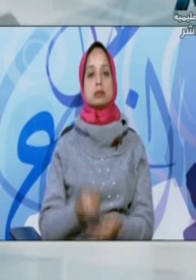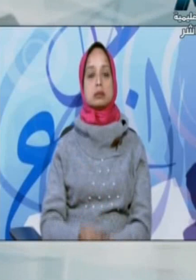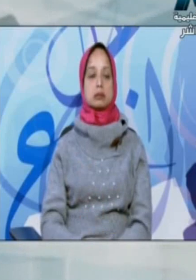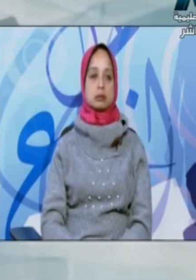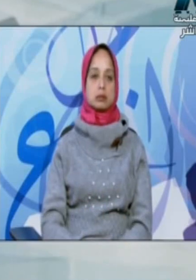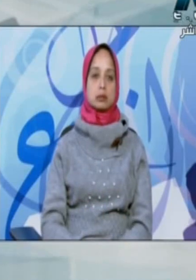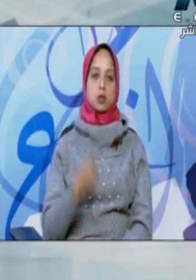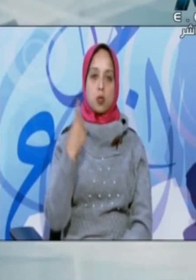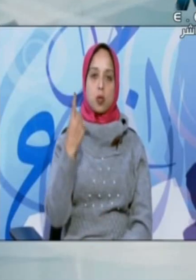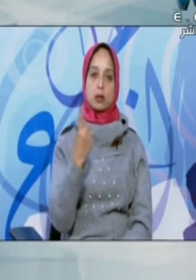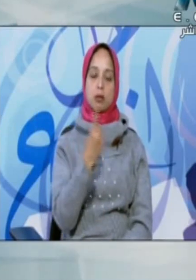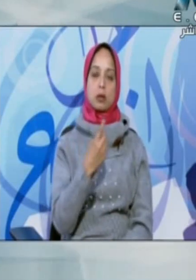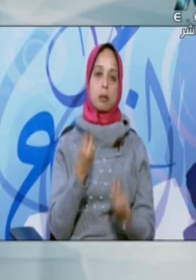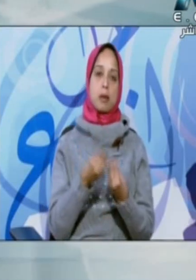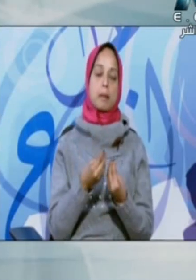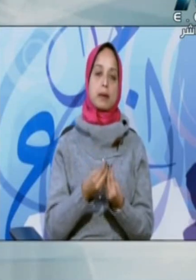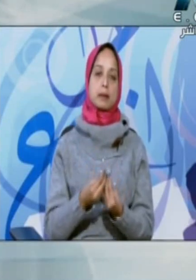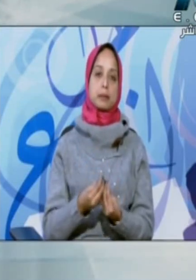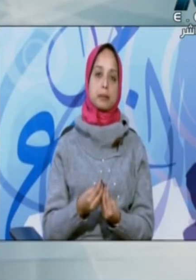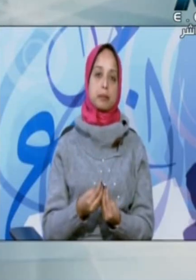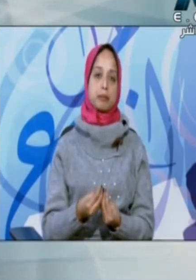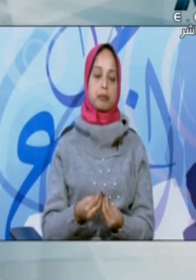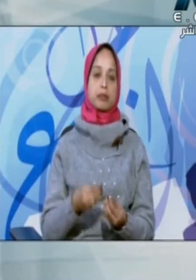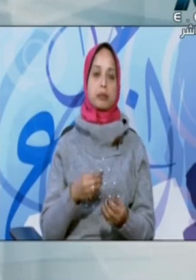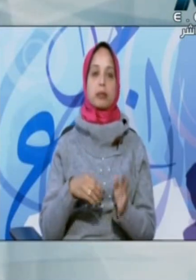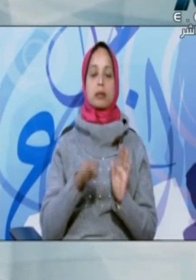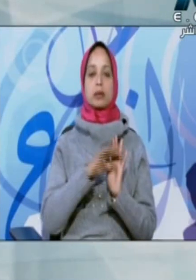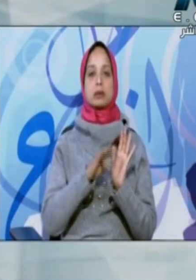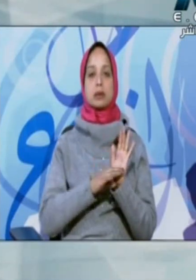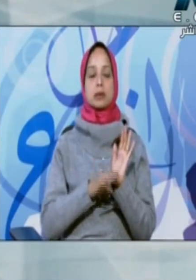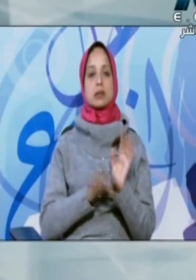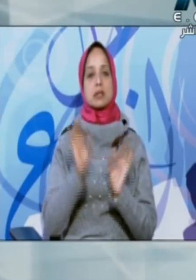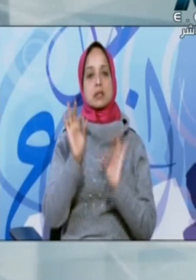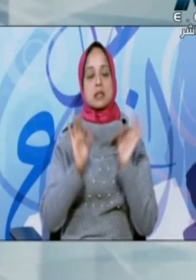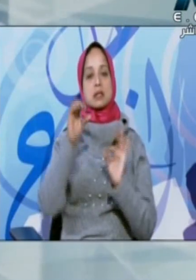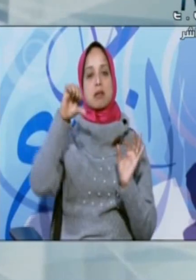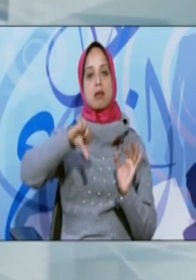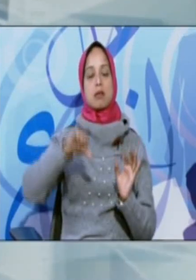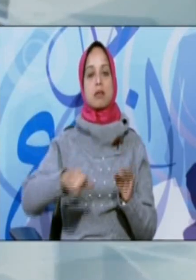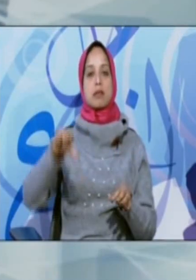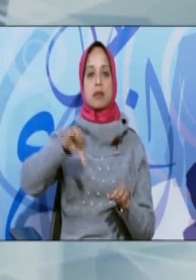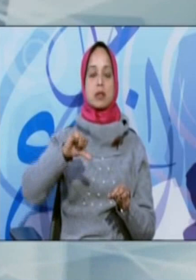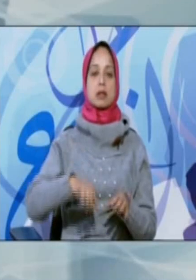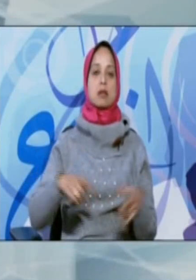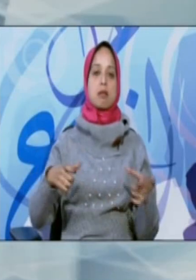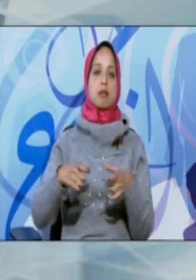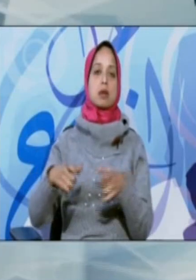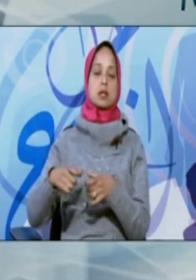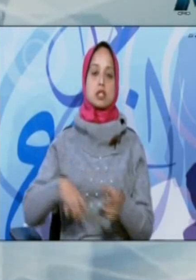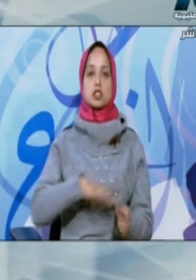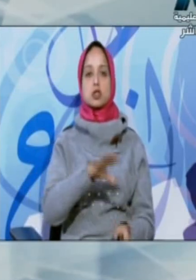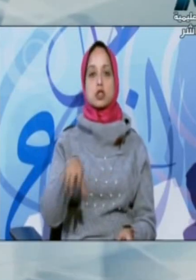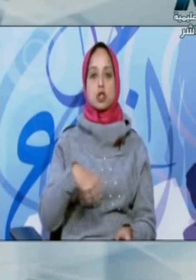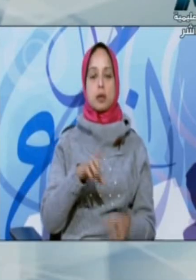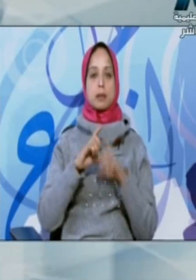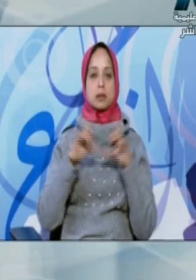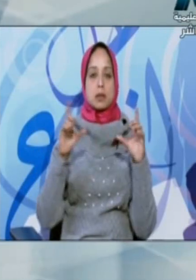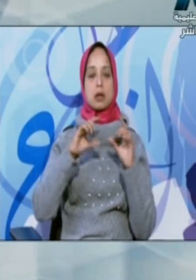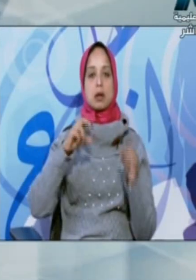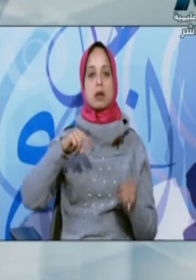واحدة واحدة كده، لما قلنا نتيجة الوضع السياسي المتدهور بعد فشل الأقلية، الشعب صرخ وجري في